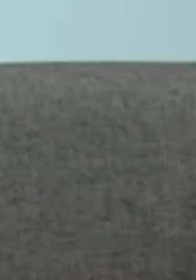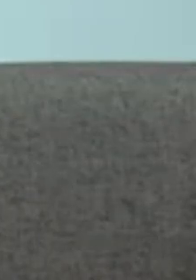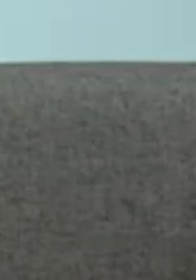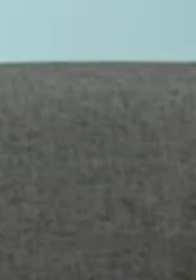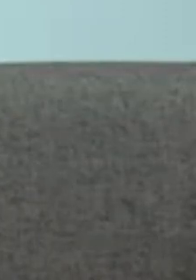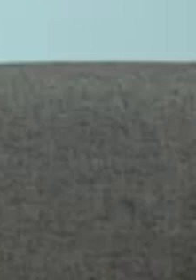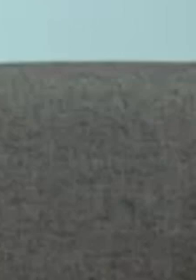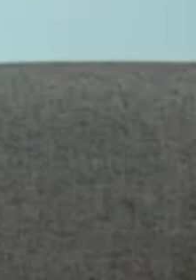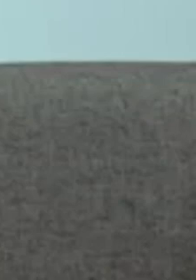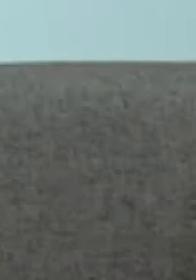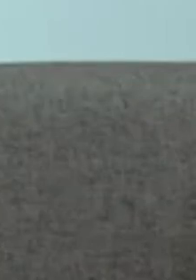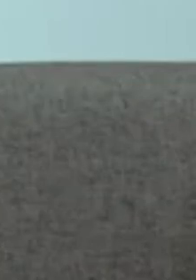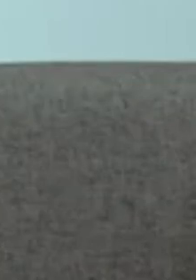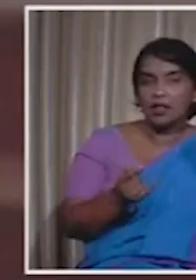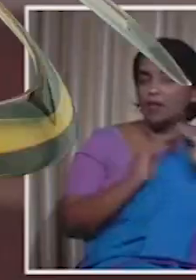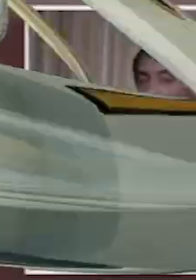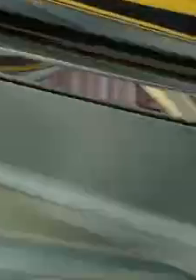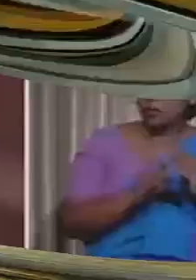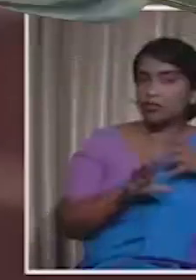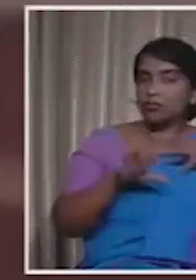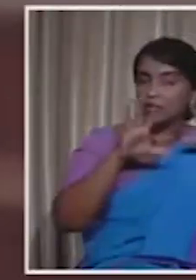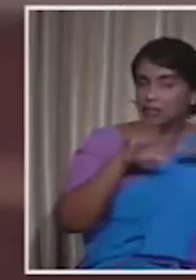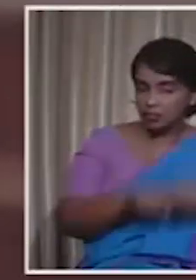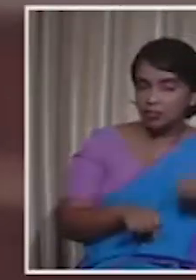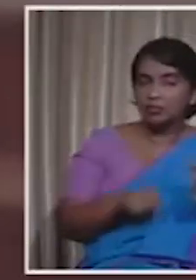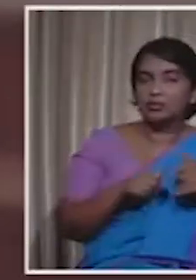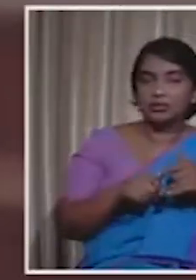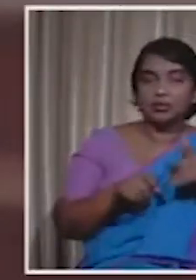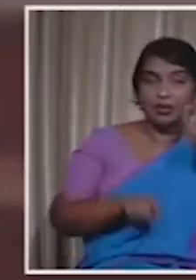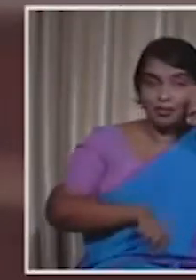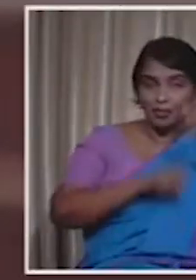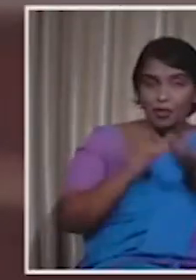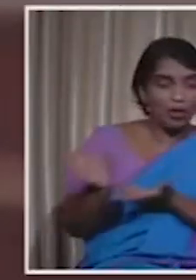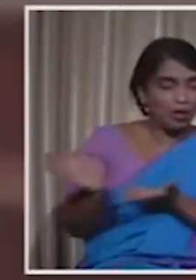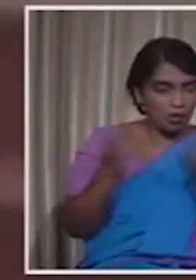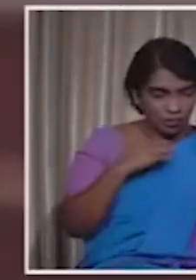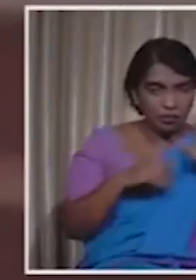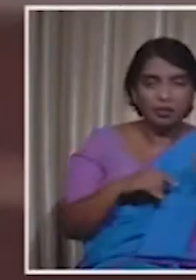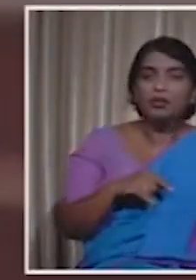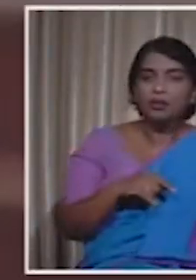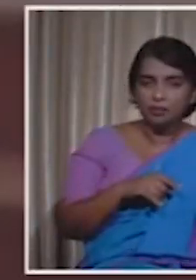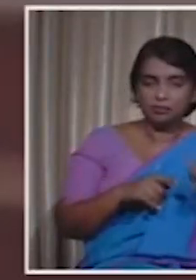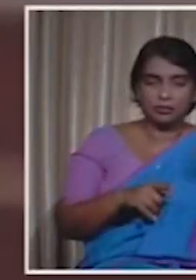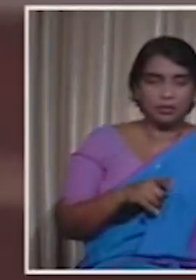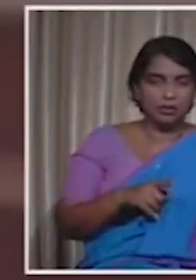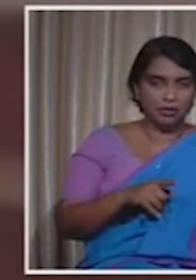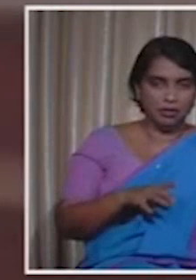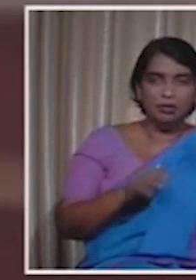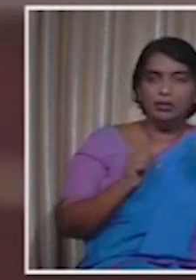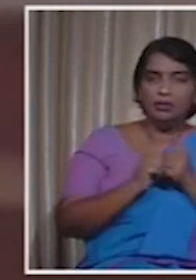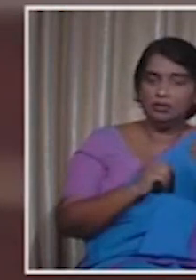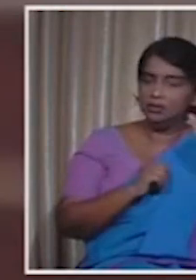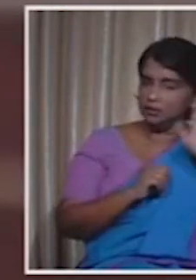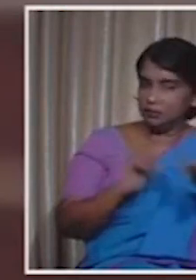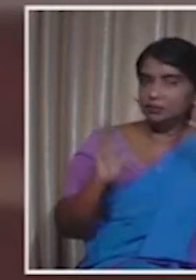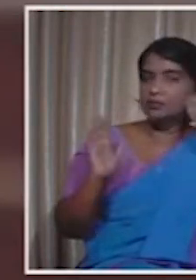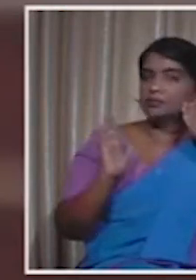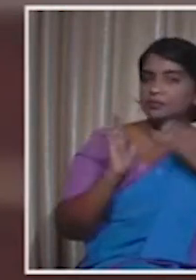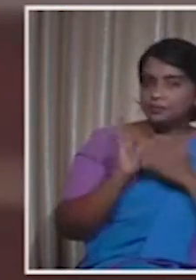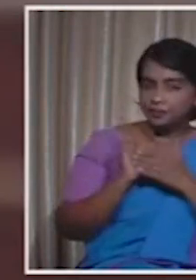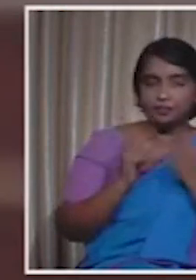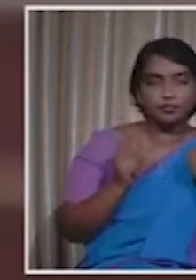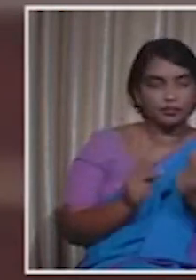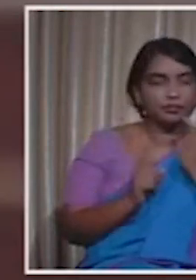என்று கோரிக்கை விடுத்துள்ளார். காலி முகத்திடல் போராட்டக்களம் தற்போது போதைப்பொருள் அடிமைகளின் கூடாரமாக